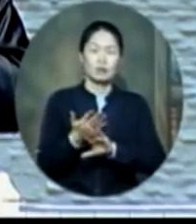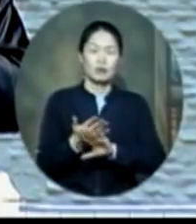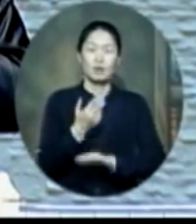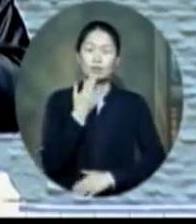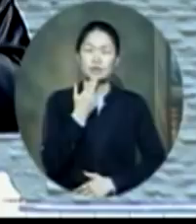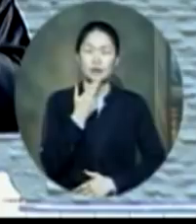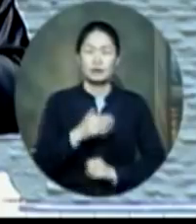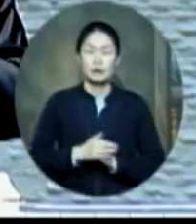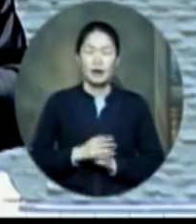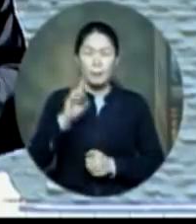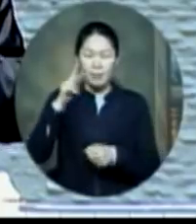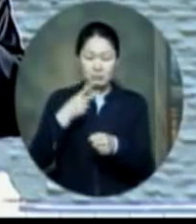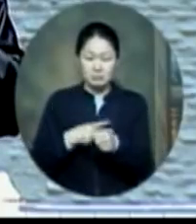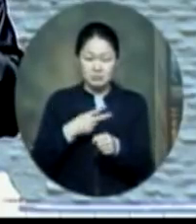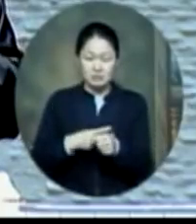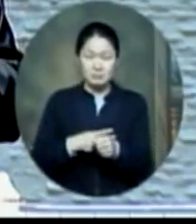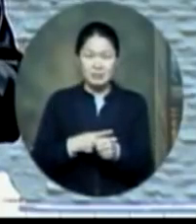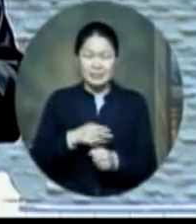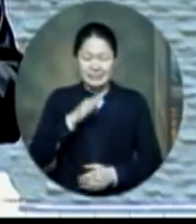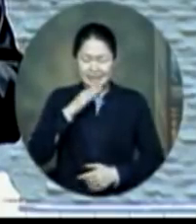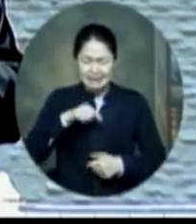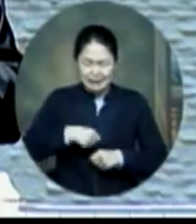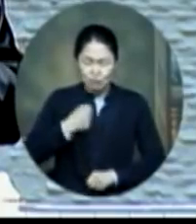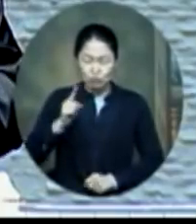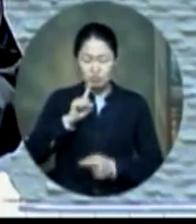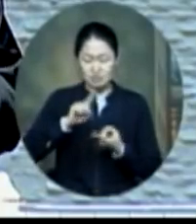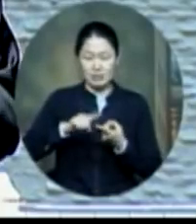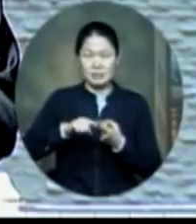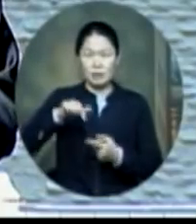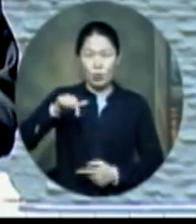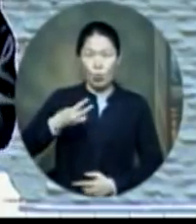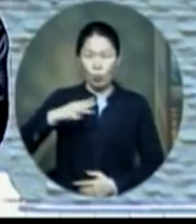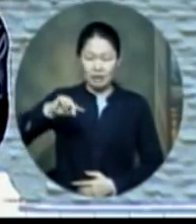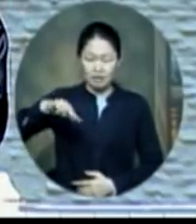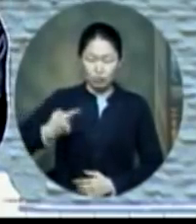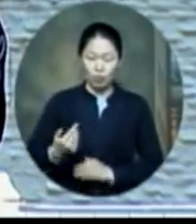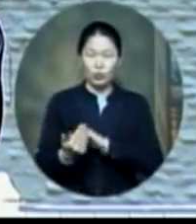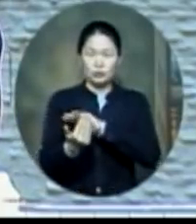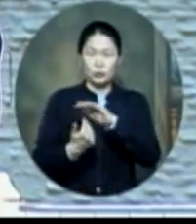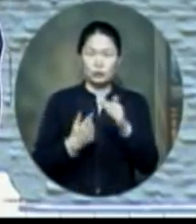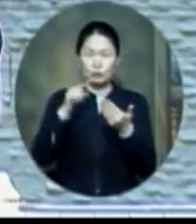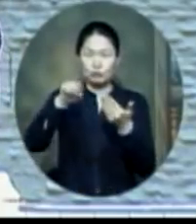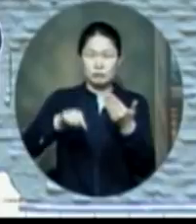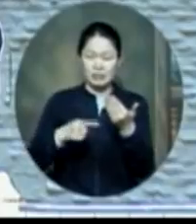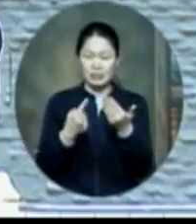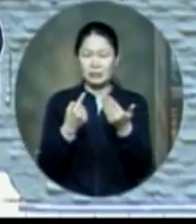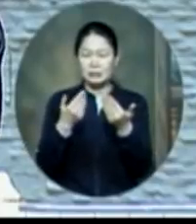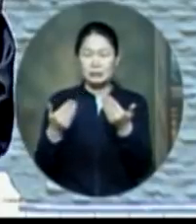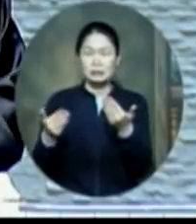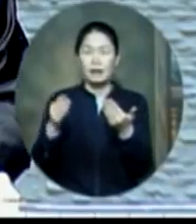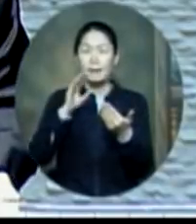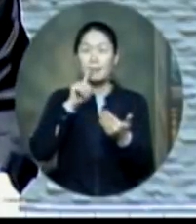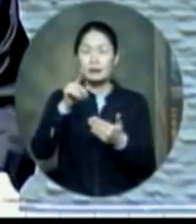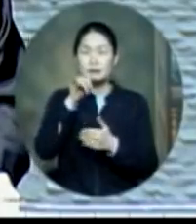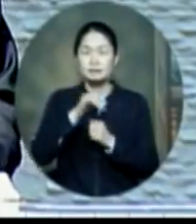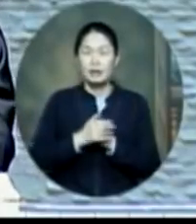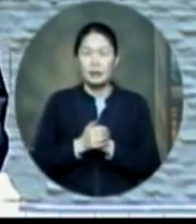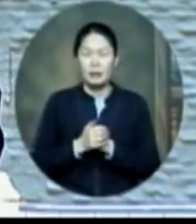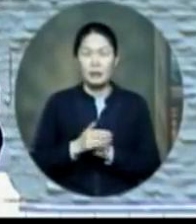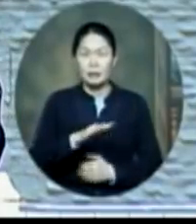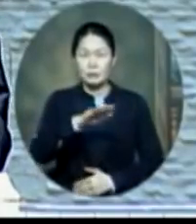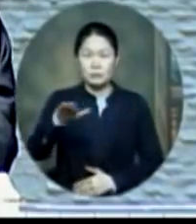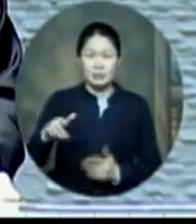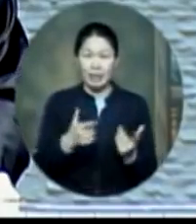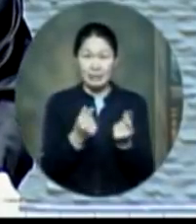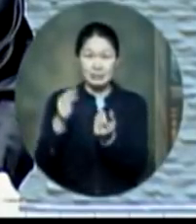진심이 무엇인지를 고린도전서 9장 19절에서 20절에 이렇게 쓰고 있습니다. 우리 한번